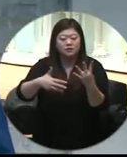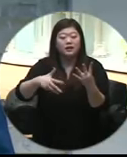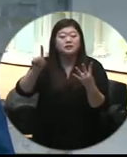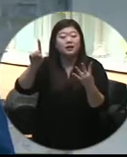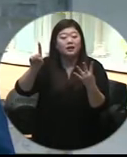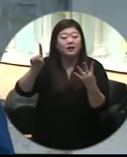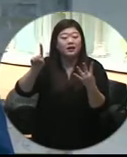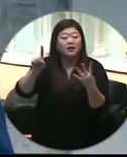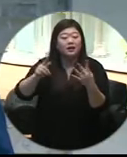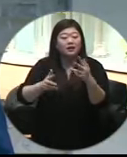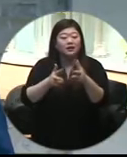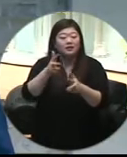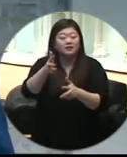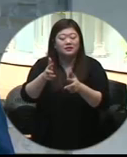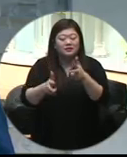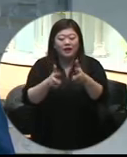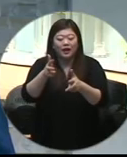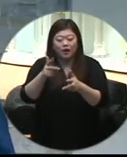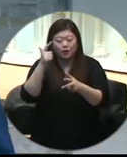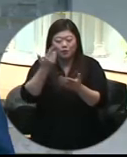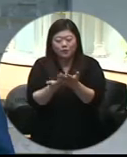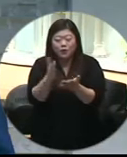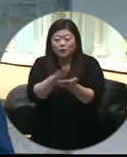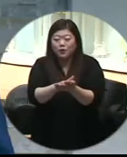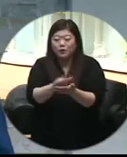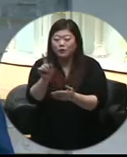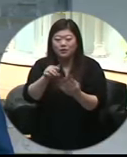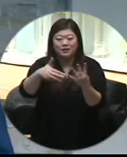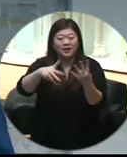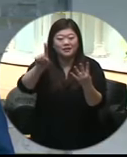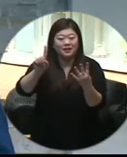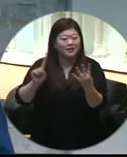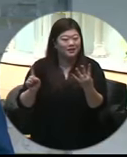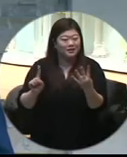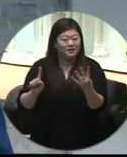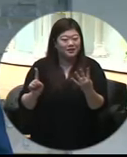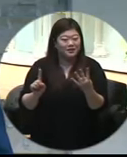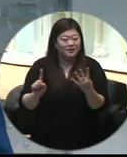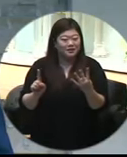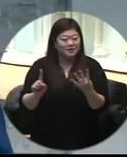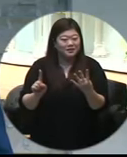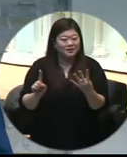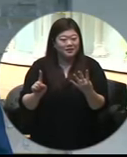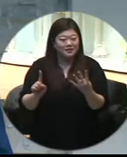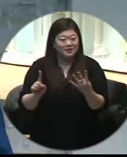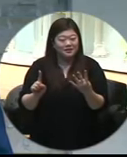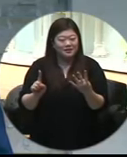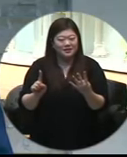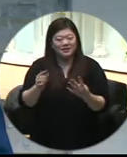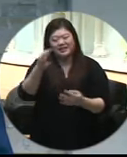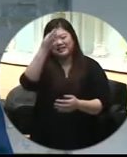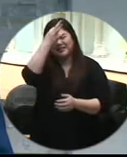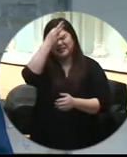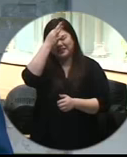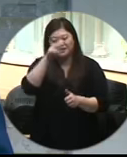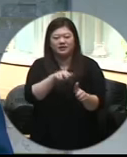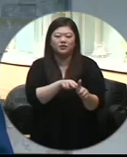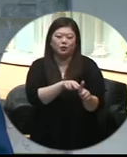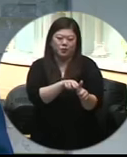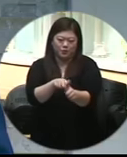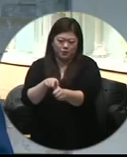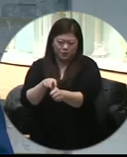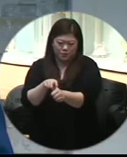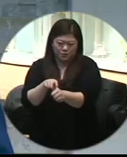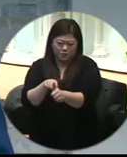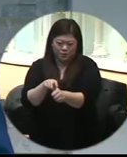이제 주목받고 있는 제4차 산업혁명 혁신은 기능과 정보. 기능과